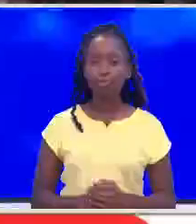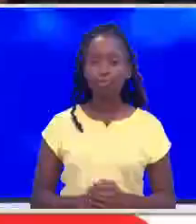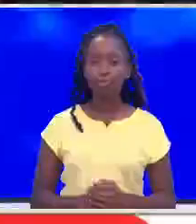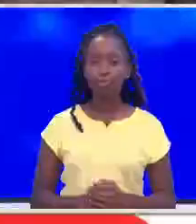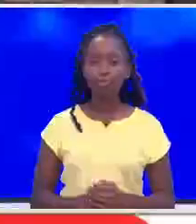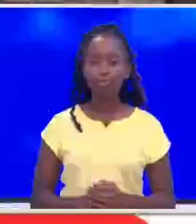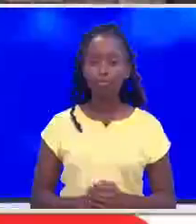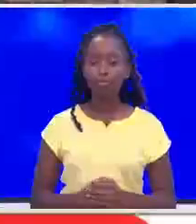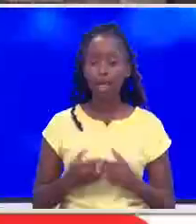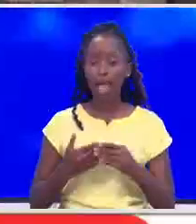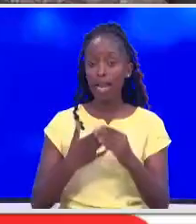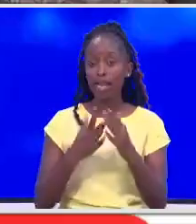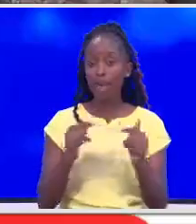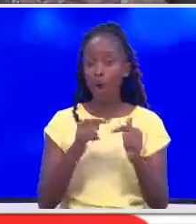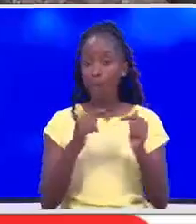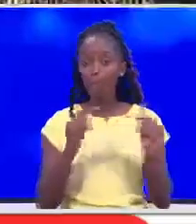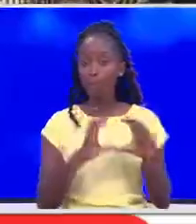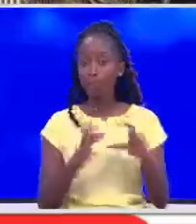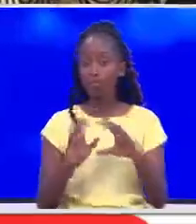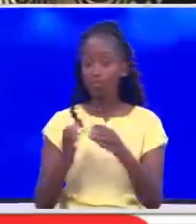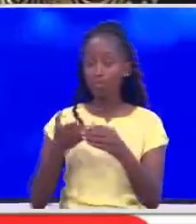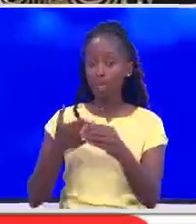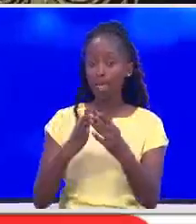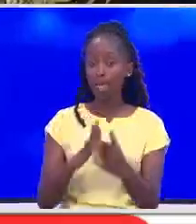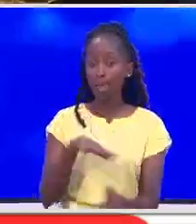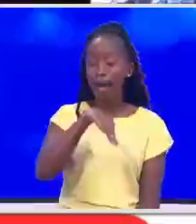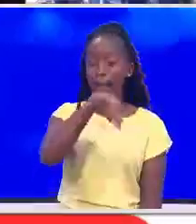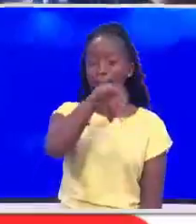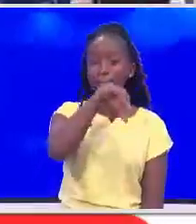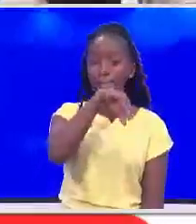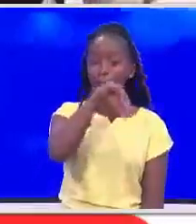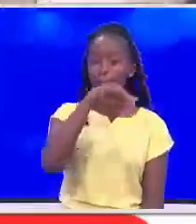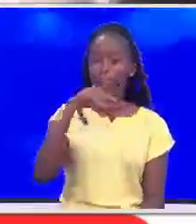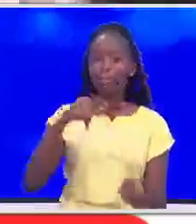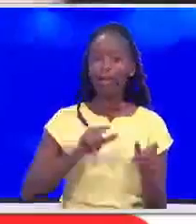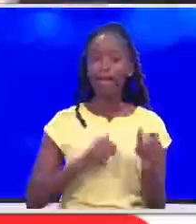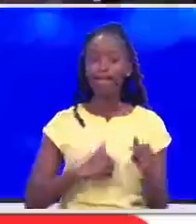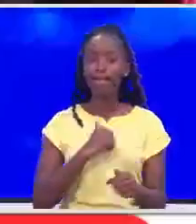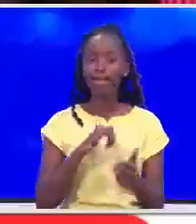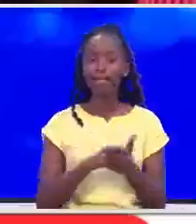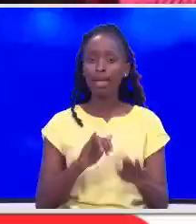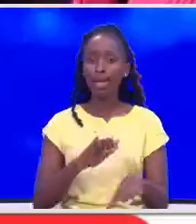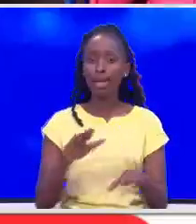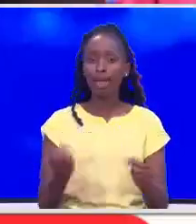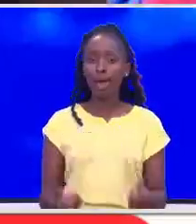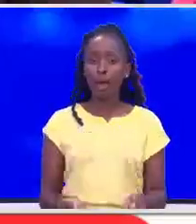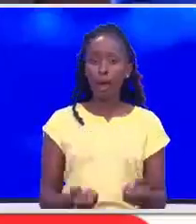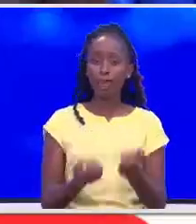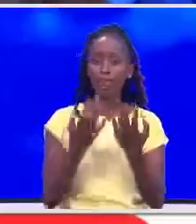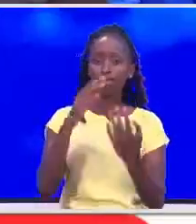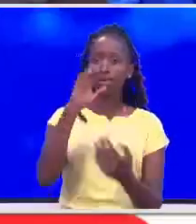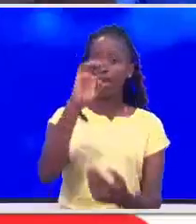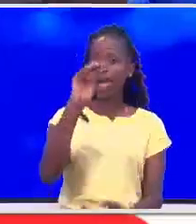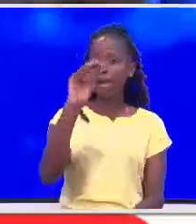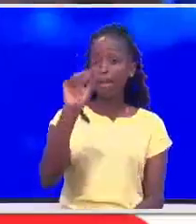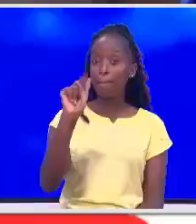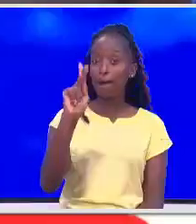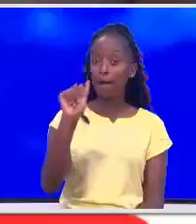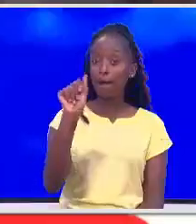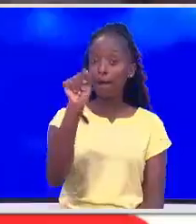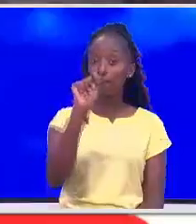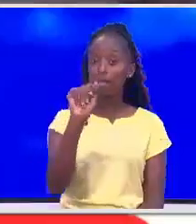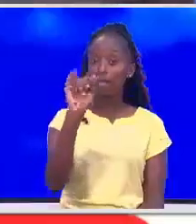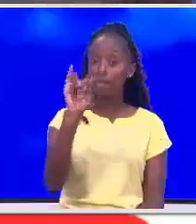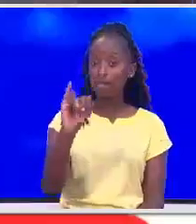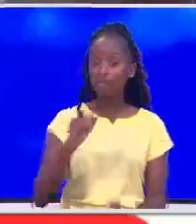Kinara wa upinzani Raila Odinga alitembelea eneo la mkasa wa mlipuko wa gesi. The flame went up the Yes, Your Excellency.